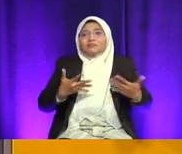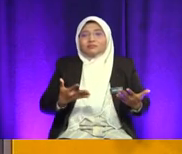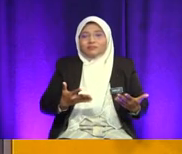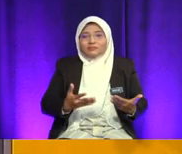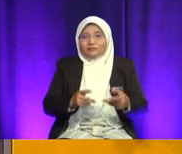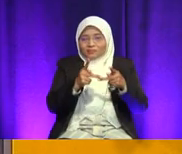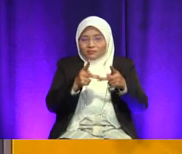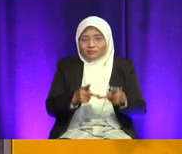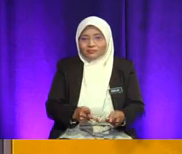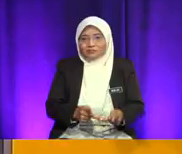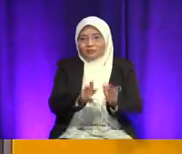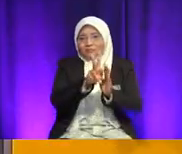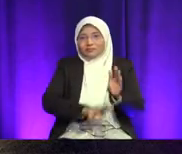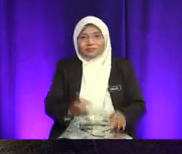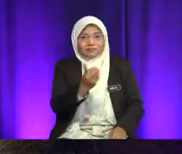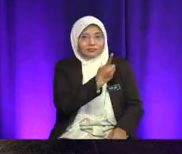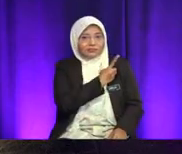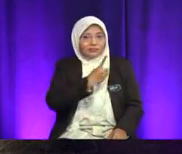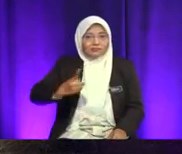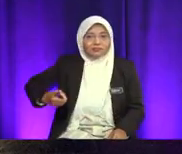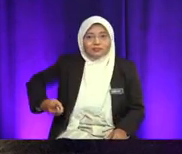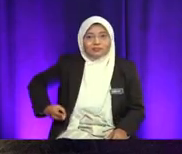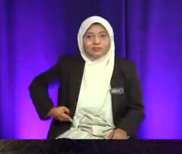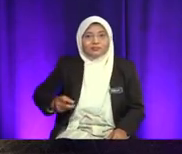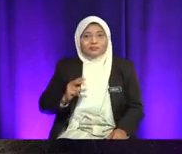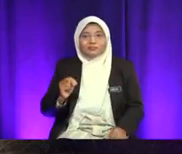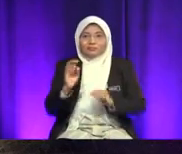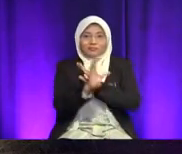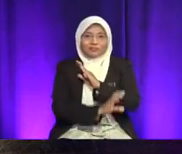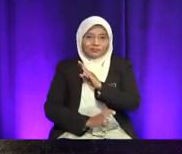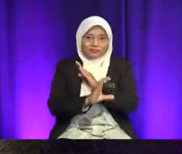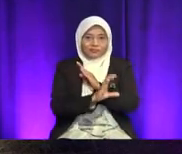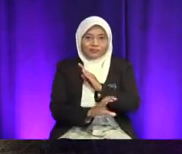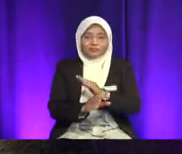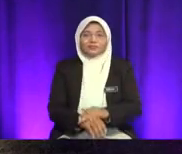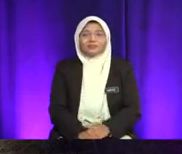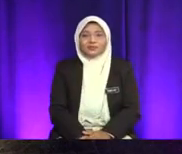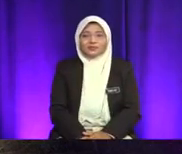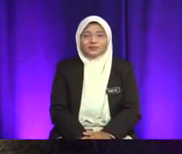coba menjawab ada Oke Fatimah dulu